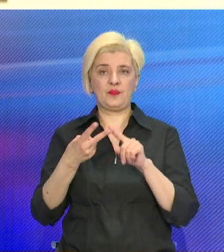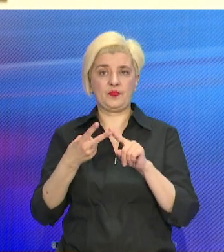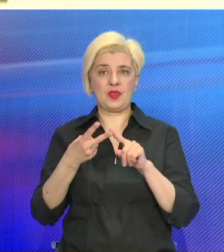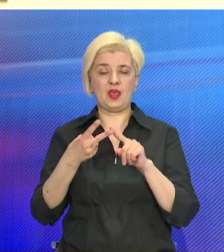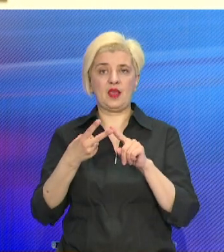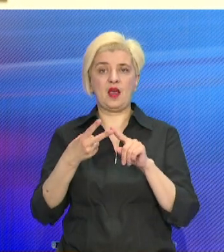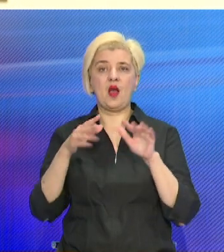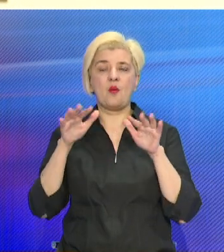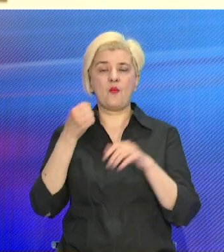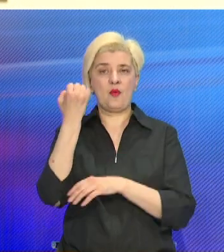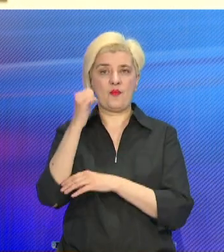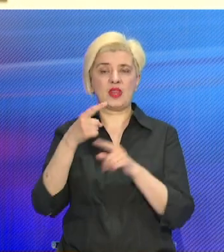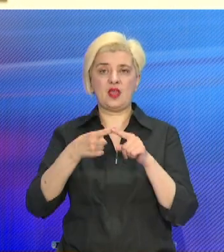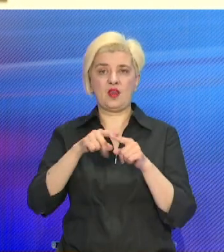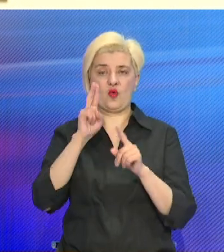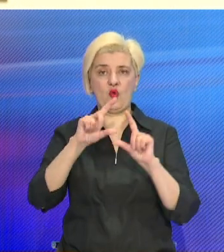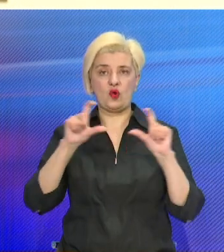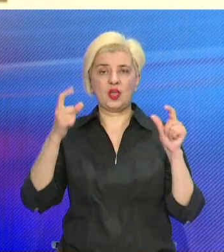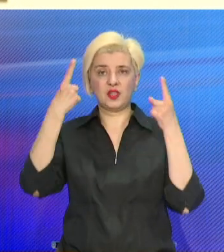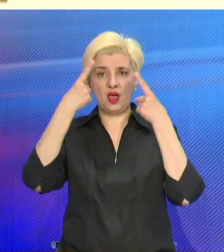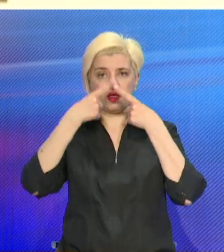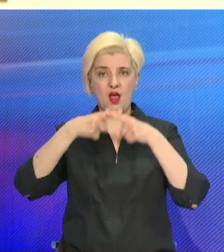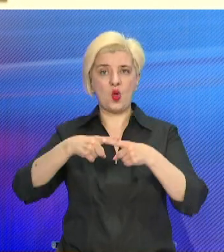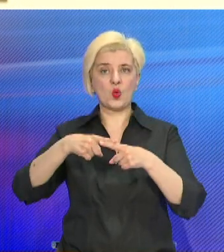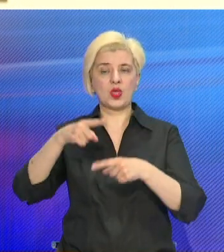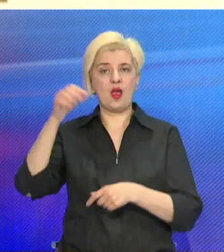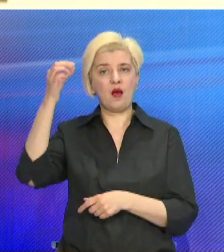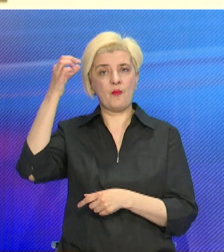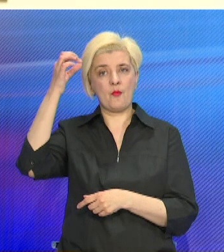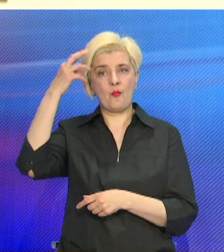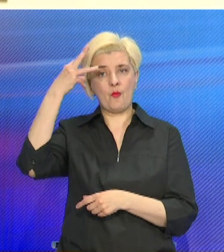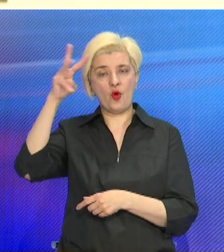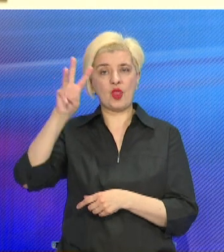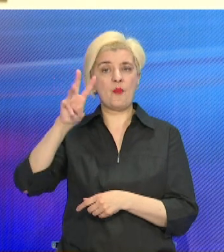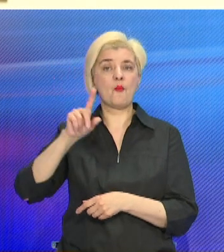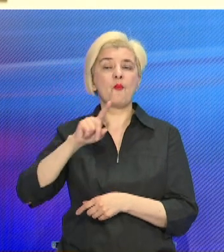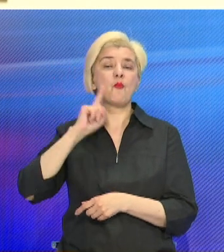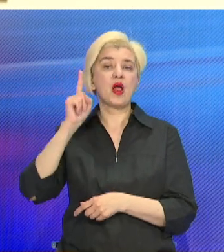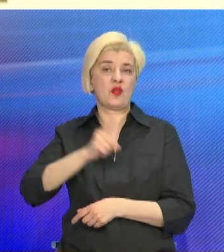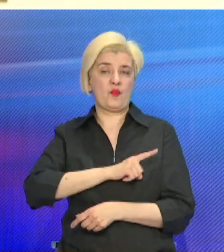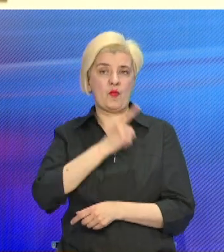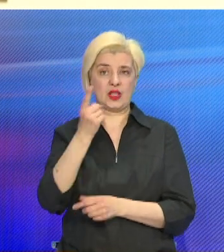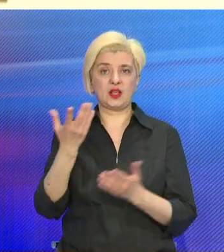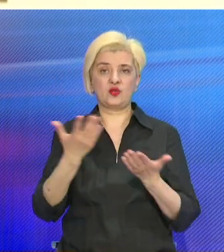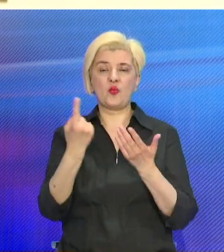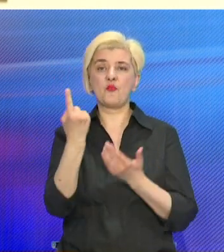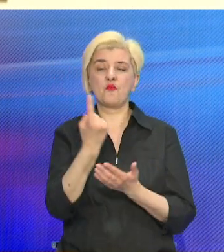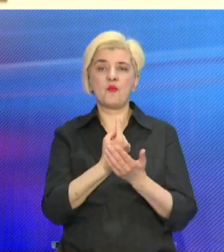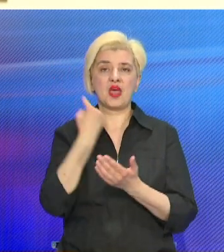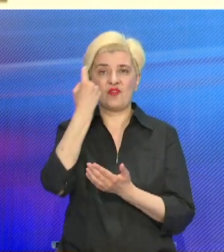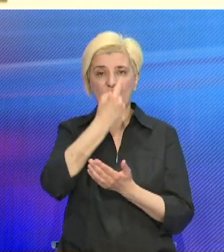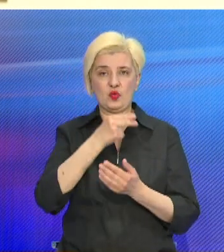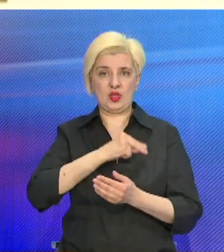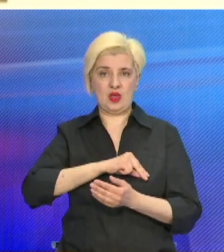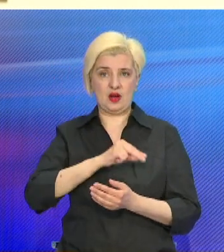этот же колледж – технология моды. Молодой мастер, который только первый год является мастером,